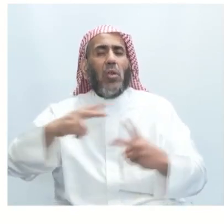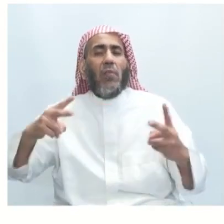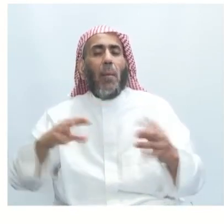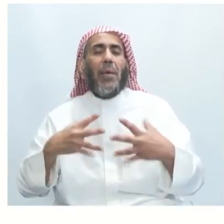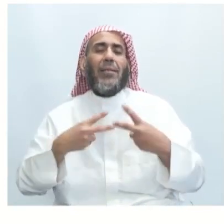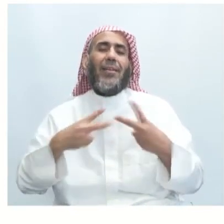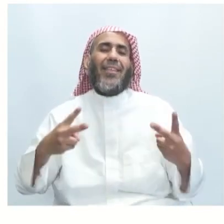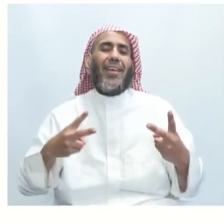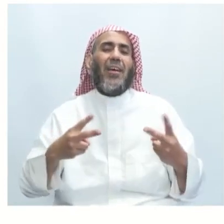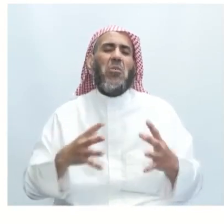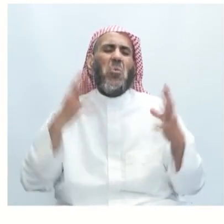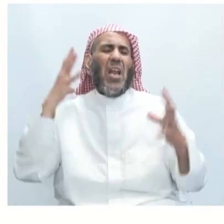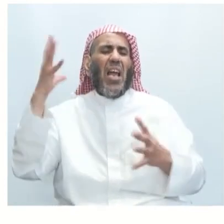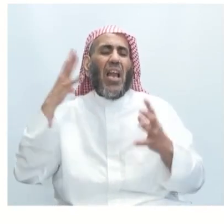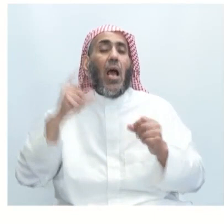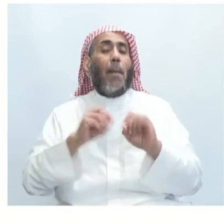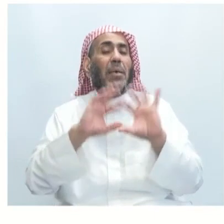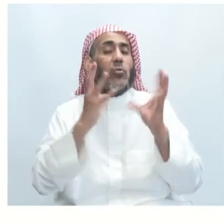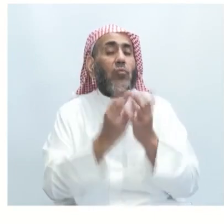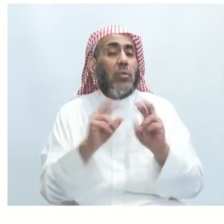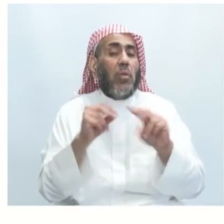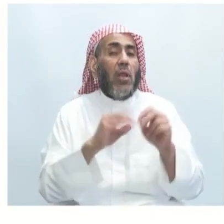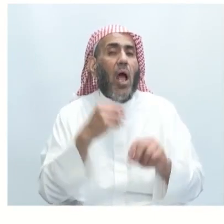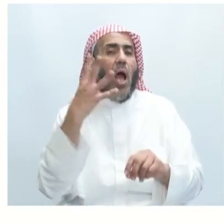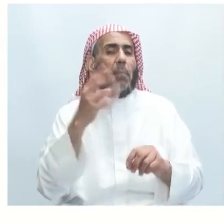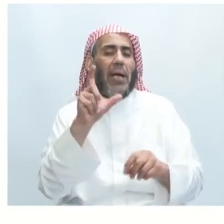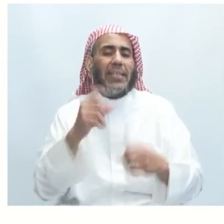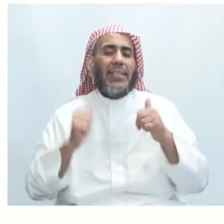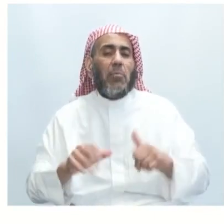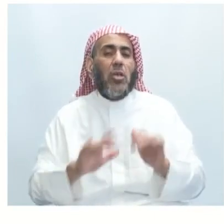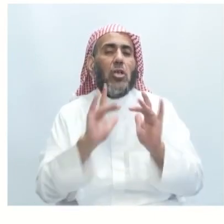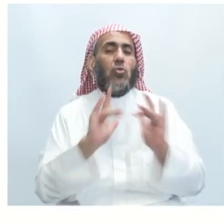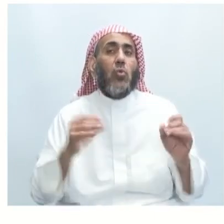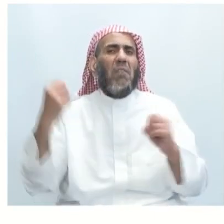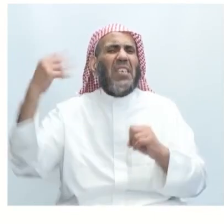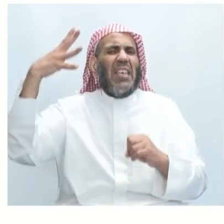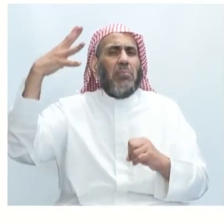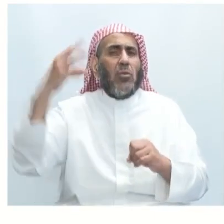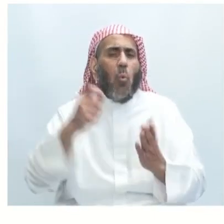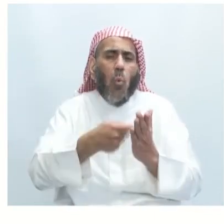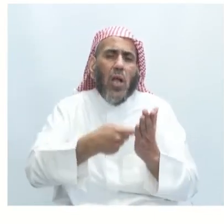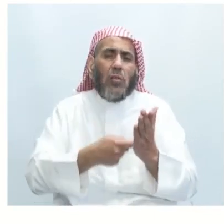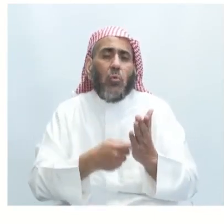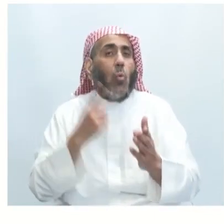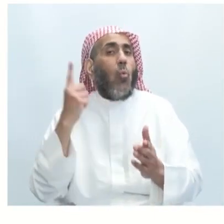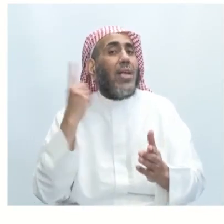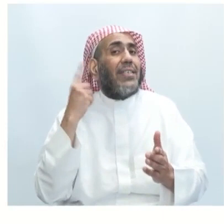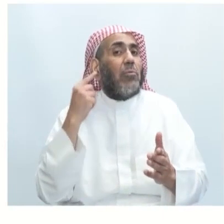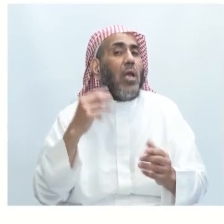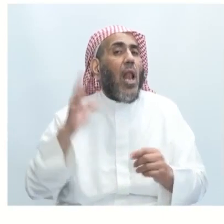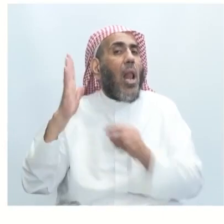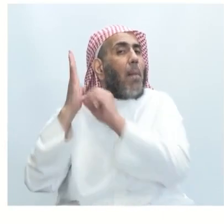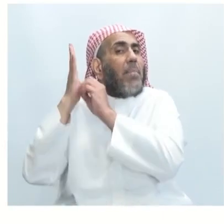بين الرضا والقلق اما الصوره فتمثل اربعه تلاميذ يجلسون في الشمس ويكتبون ويستمعون الى